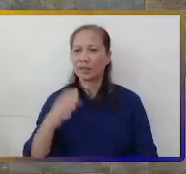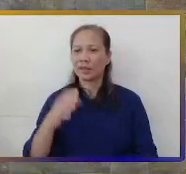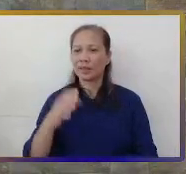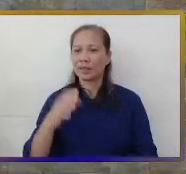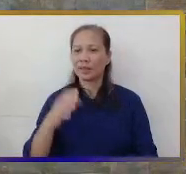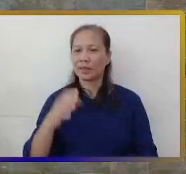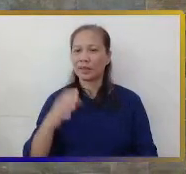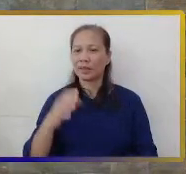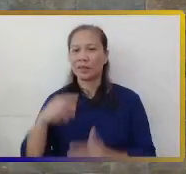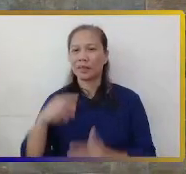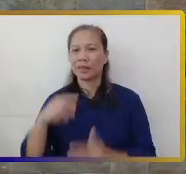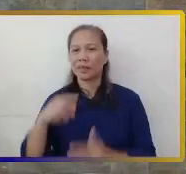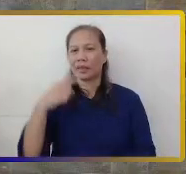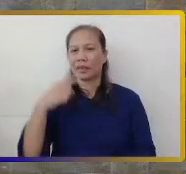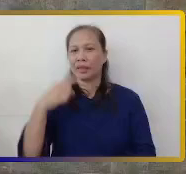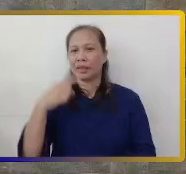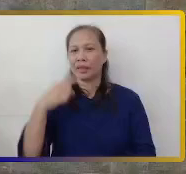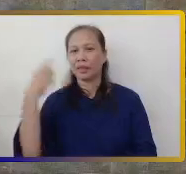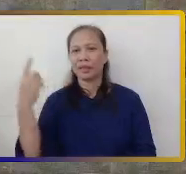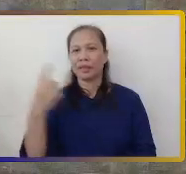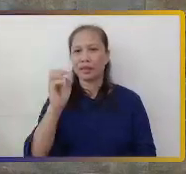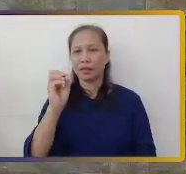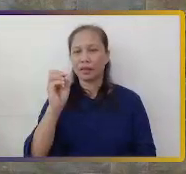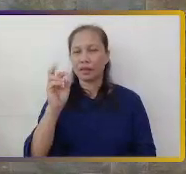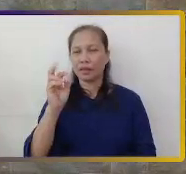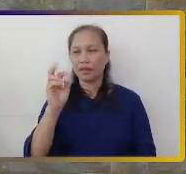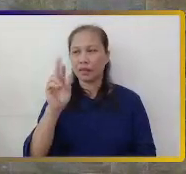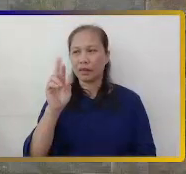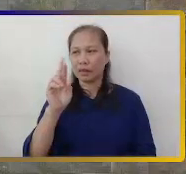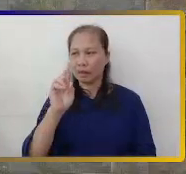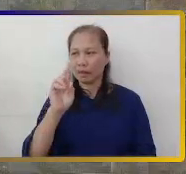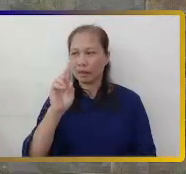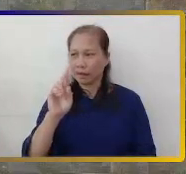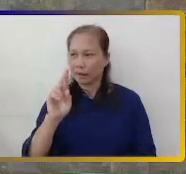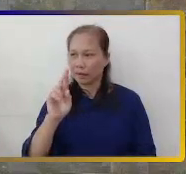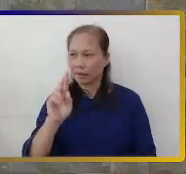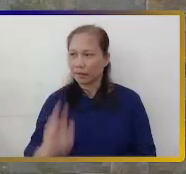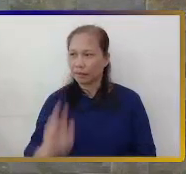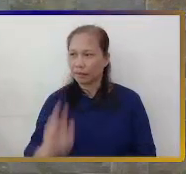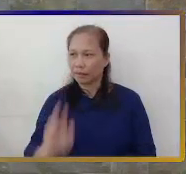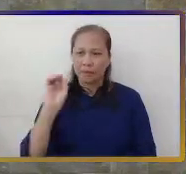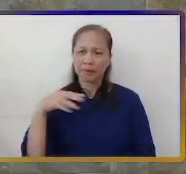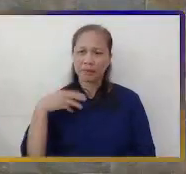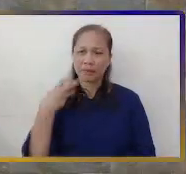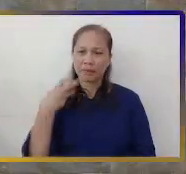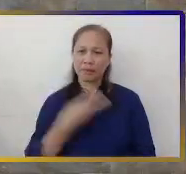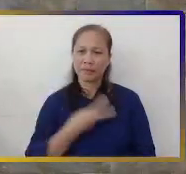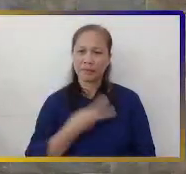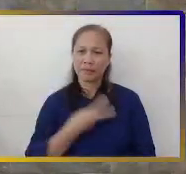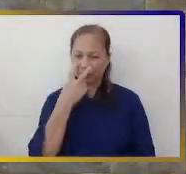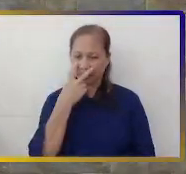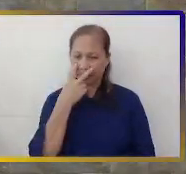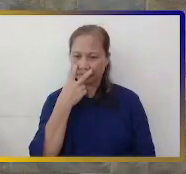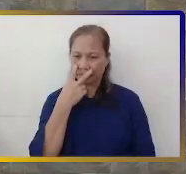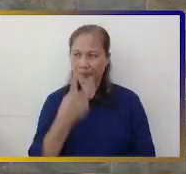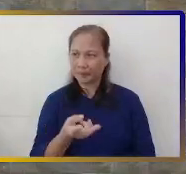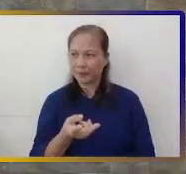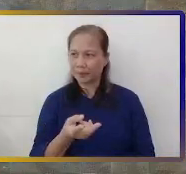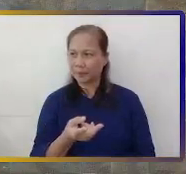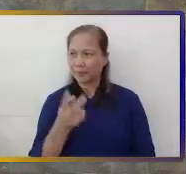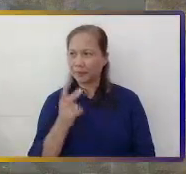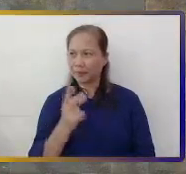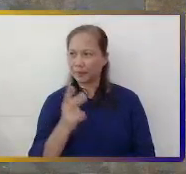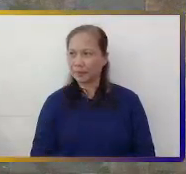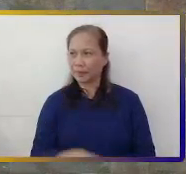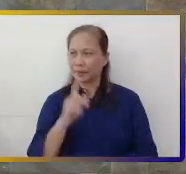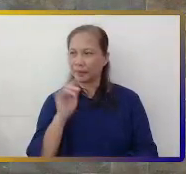Anong ibig k sabiin wala tayong makikita potin kaya sabi ko nga po sa inyo This is not to att para po mga bisita namin but we all know